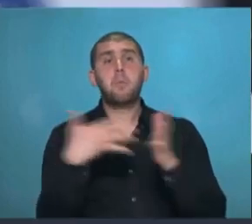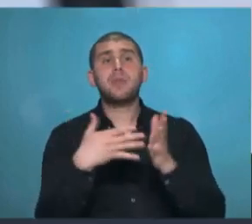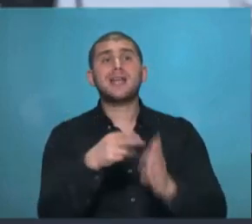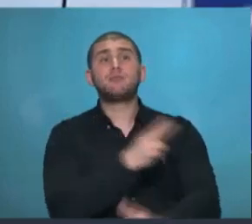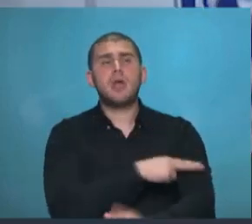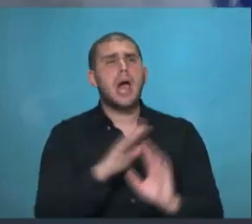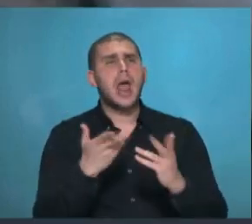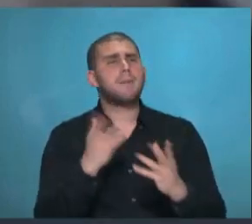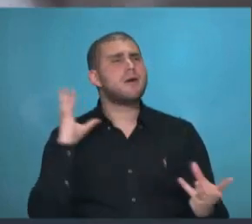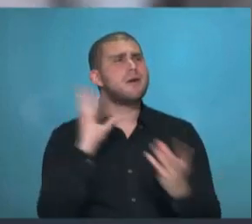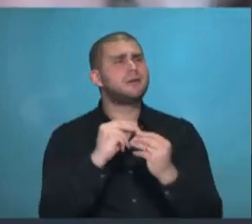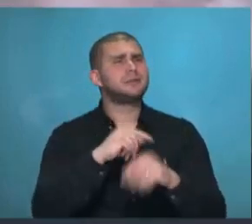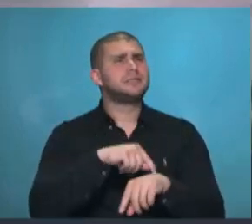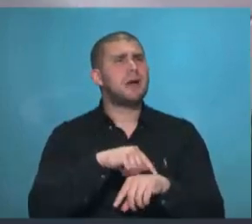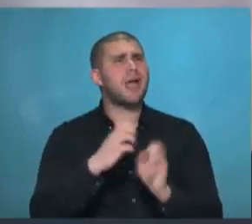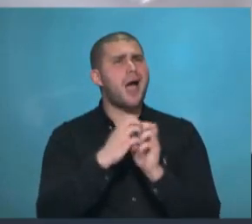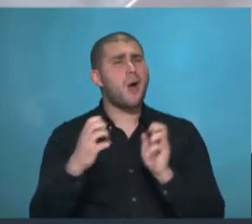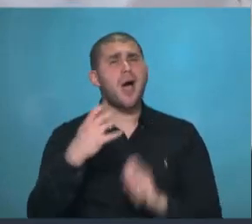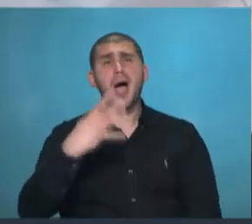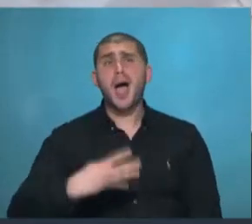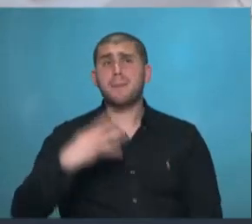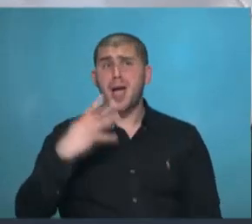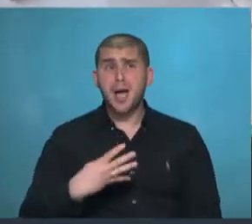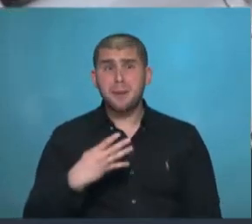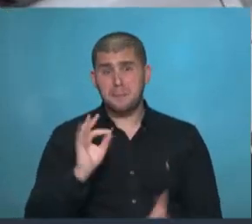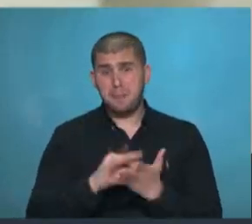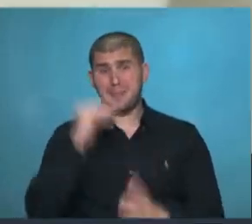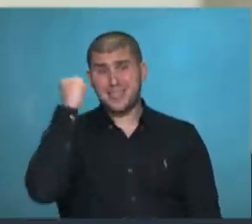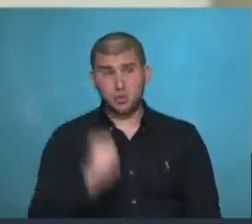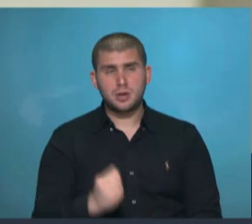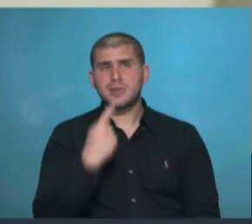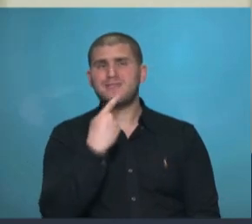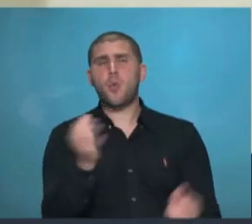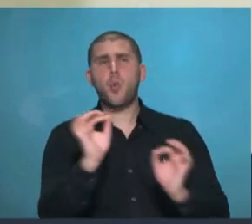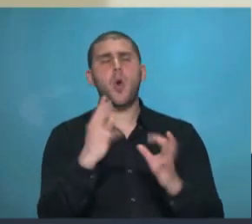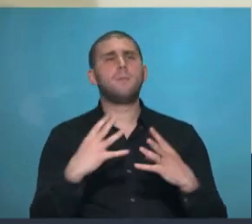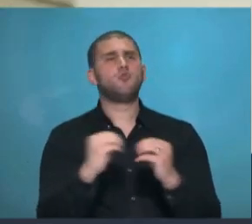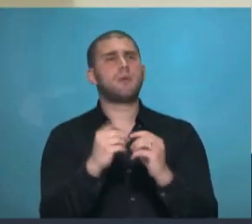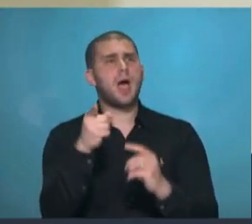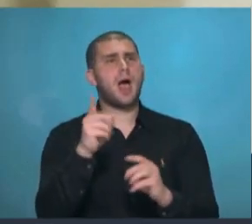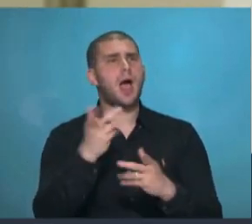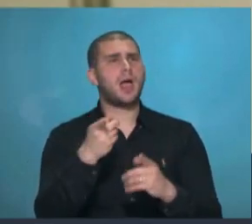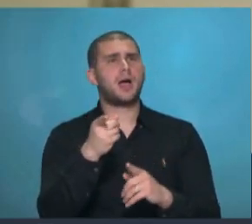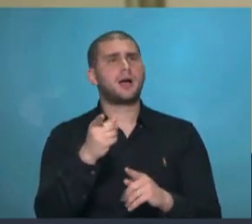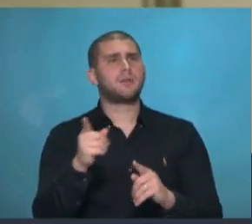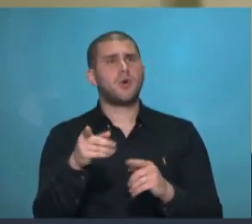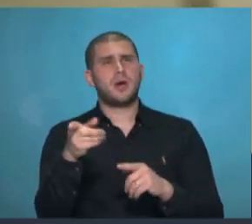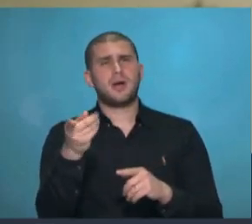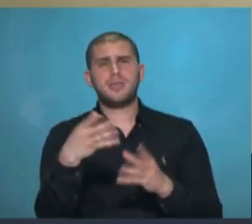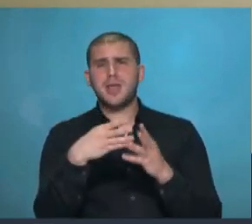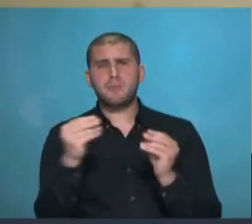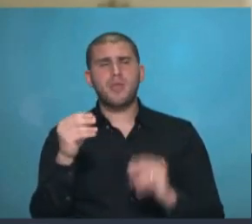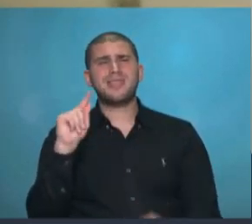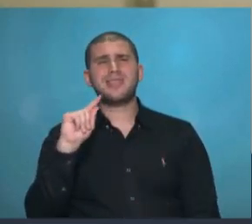מדוע במשך זמן ארוך, כארבעה ימים מהירצחם, לא דיווחו בני המשפחה להדרותם של תמי ויהודה